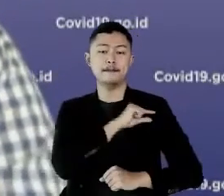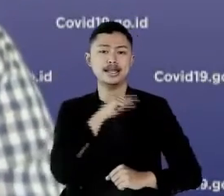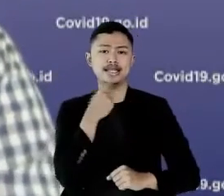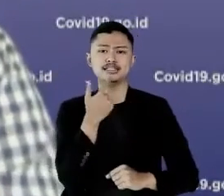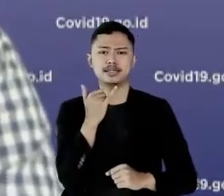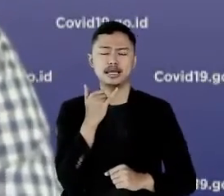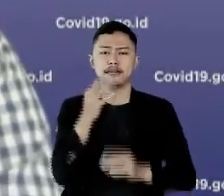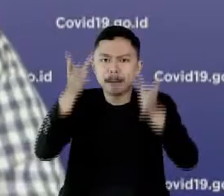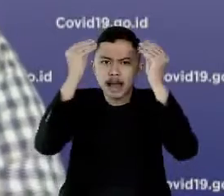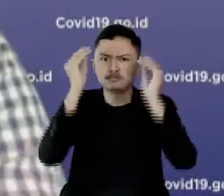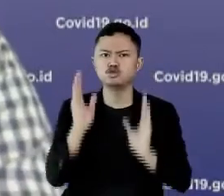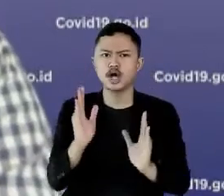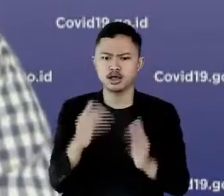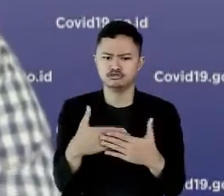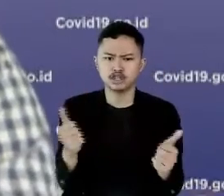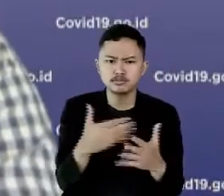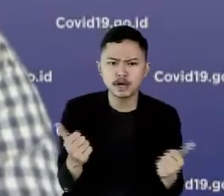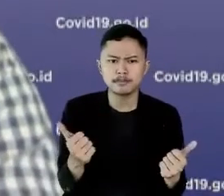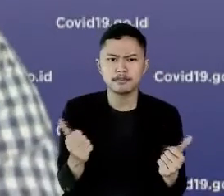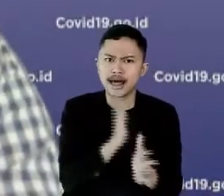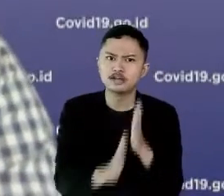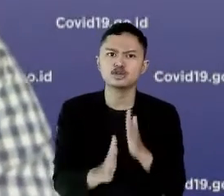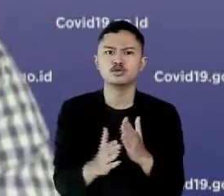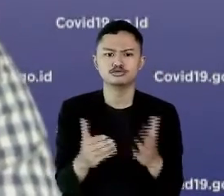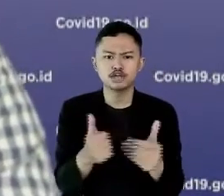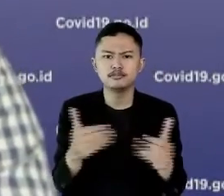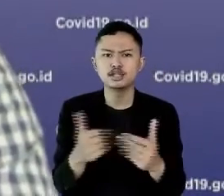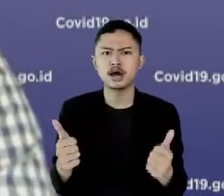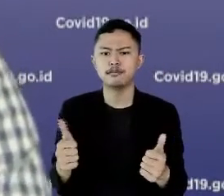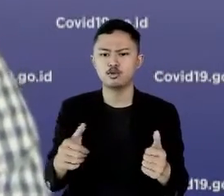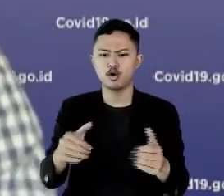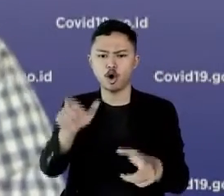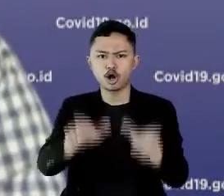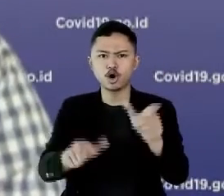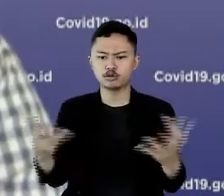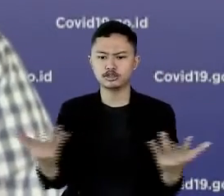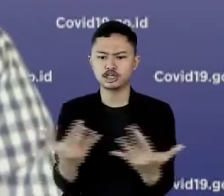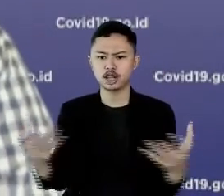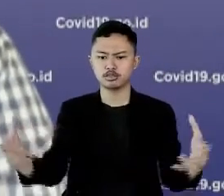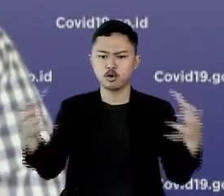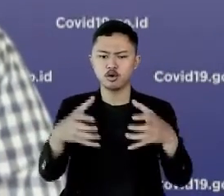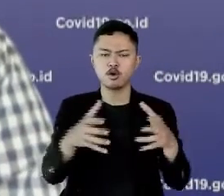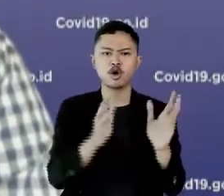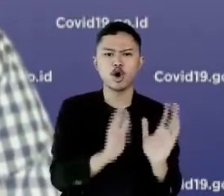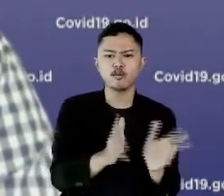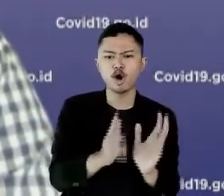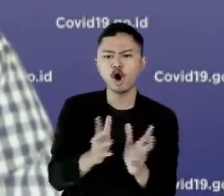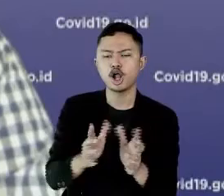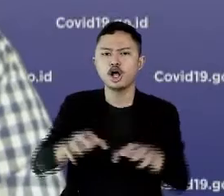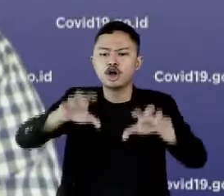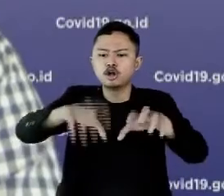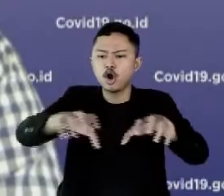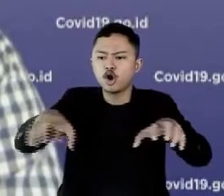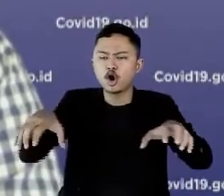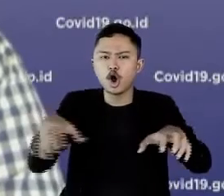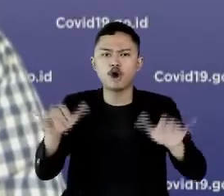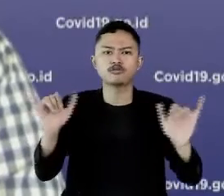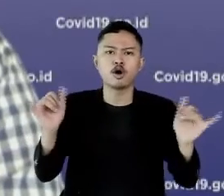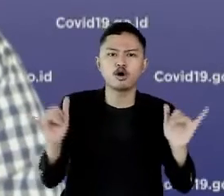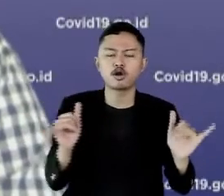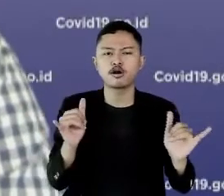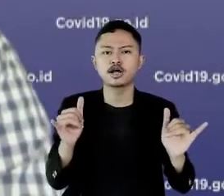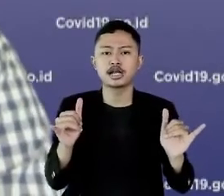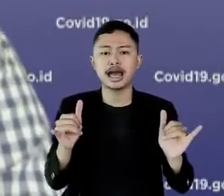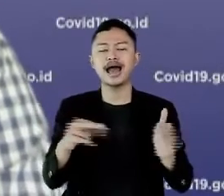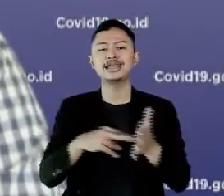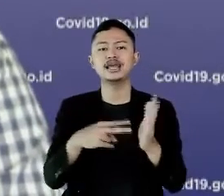misalnya dari apa tempat mereka apa orang datang untuk nongkrong, orang makan gitu ya, yang juga harus berpikir bahwa mereka bisa menjadi